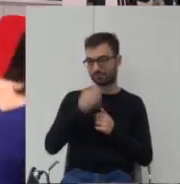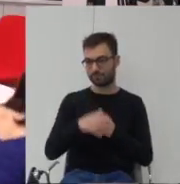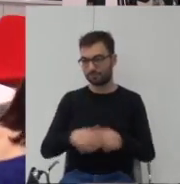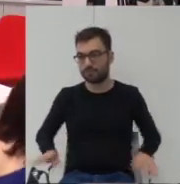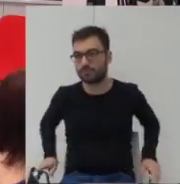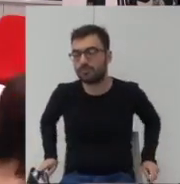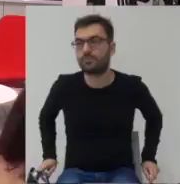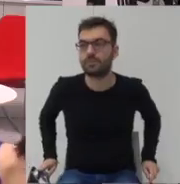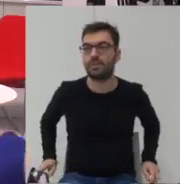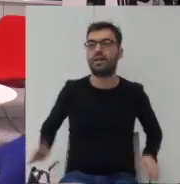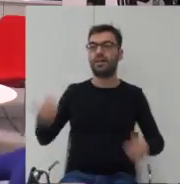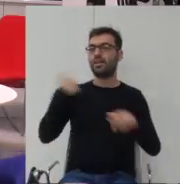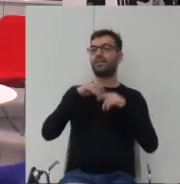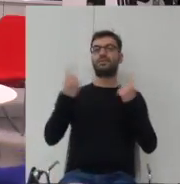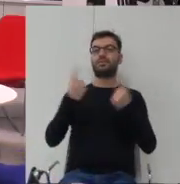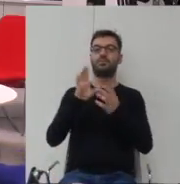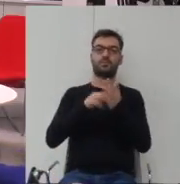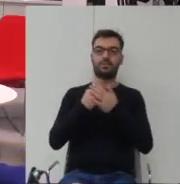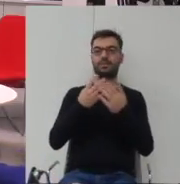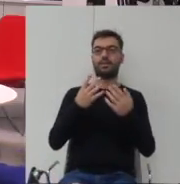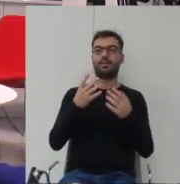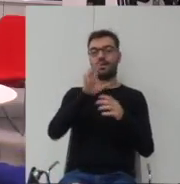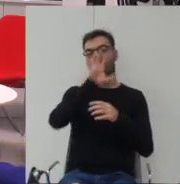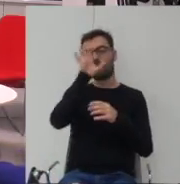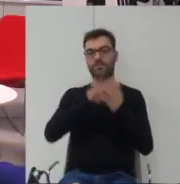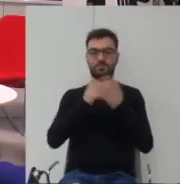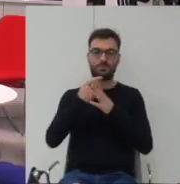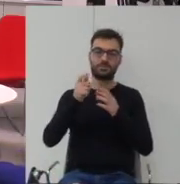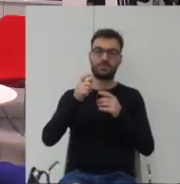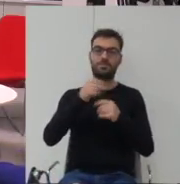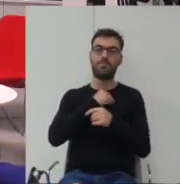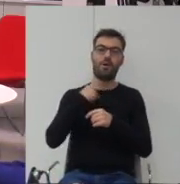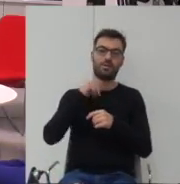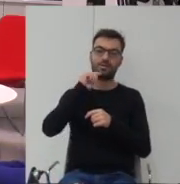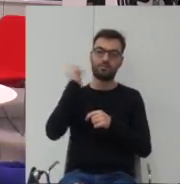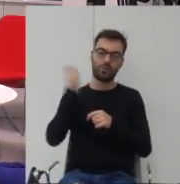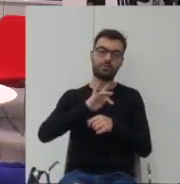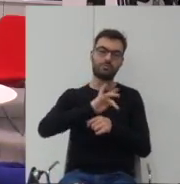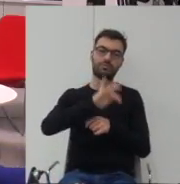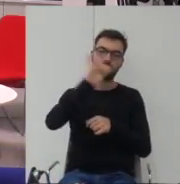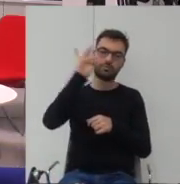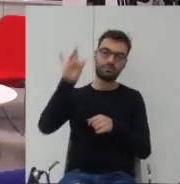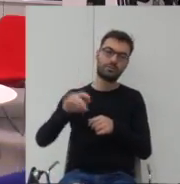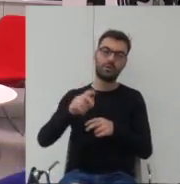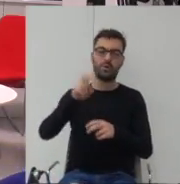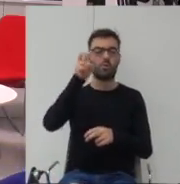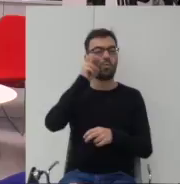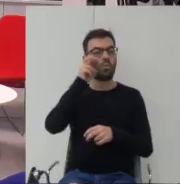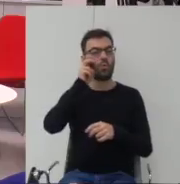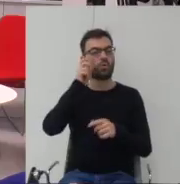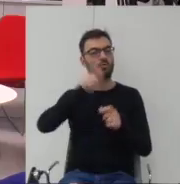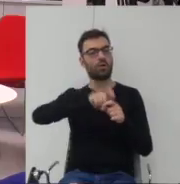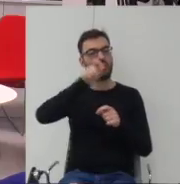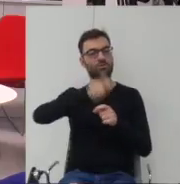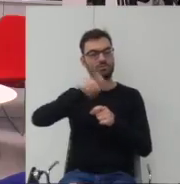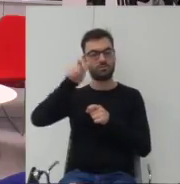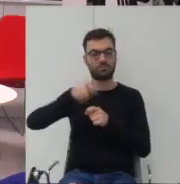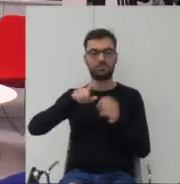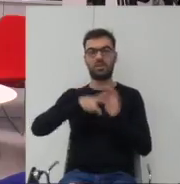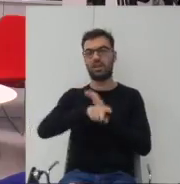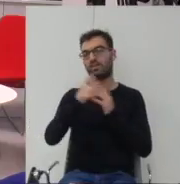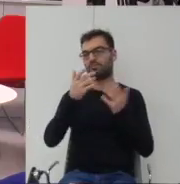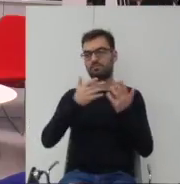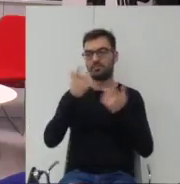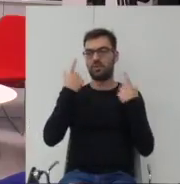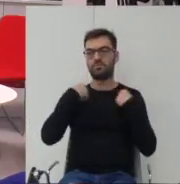mieć takich sytuacji, jak czasami się obserwuje jeżdżąc po Polsce, gdzie luksusowe ośrodki